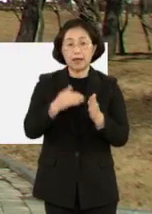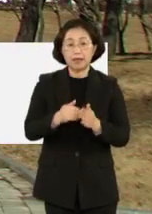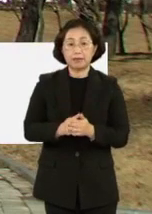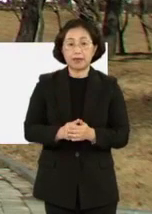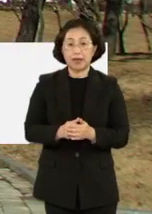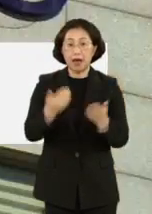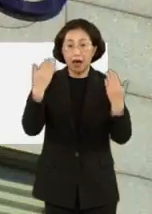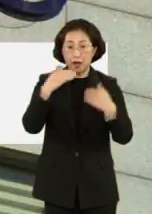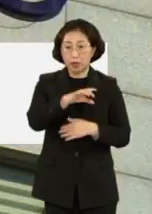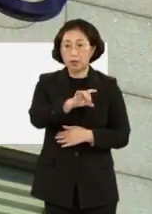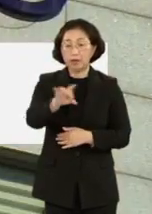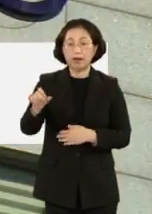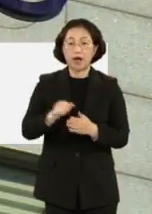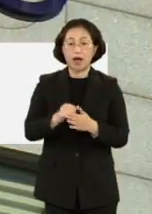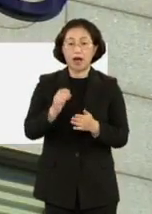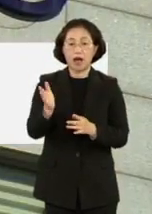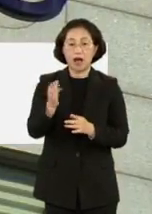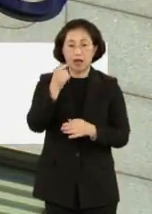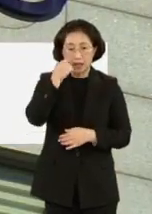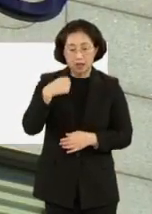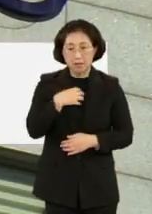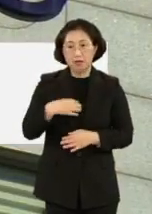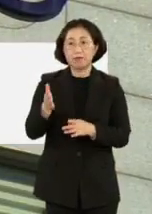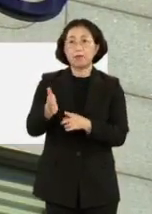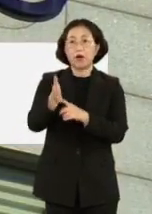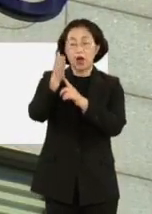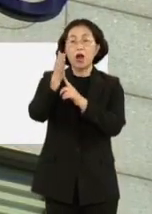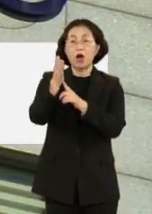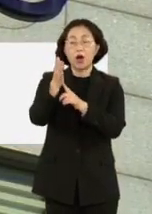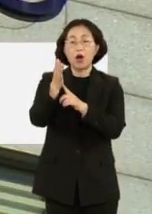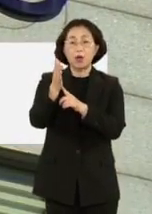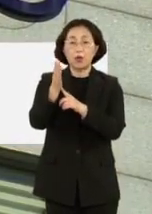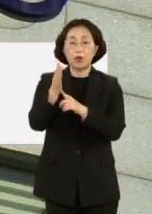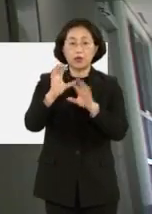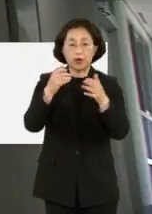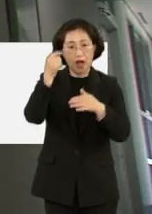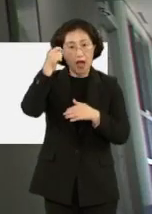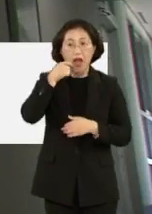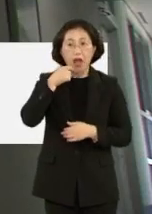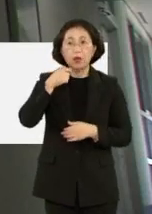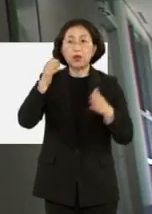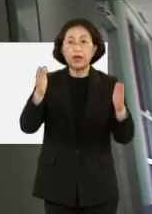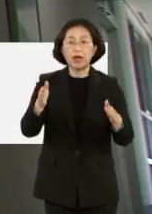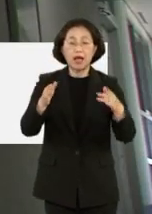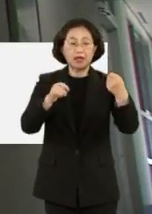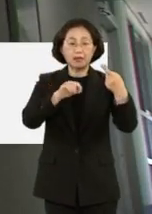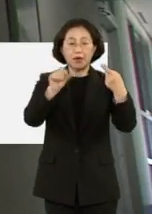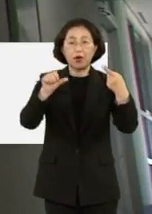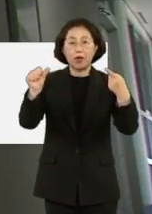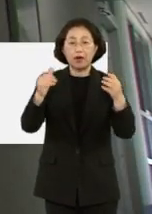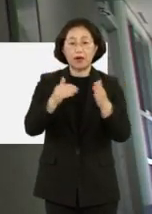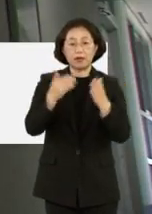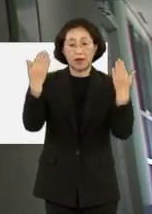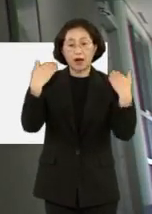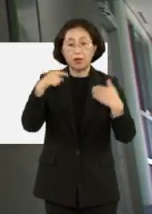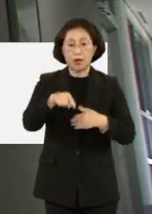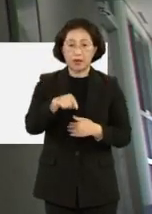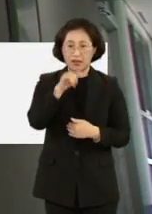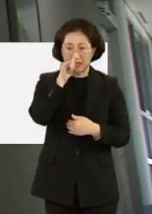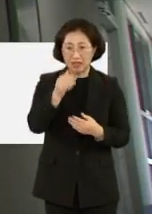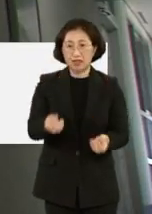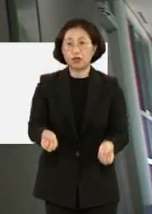각급 학교는 조기를 개항해 추모 분위기에 동참하기로 했으며 국가 애도기간인 다음 달 5일까지는 학교에서 실시하는